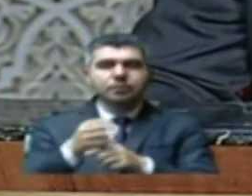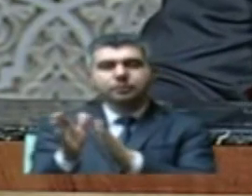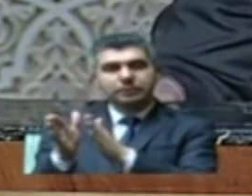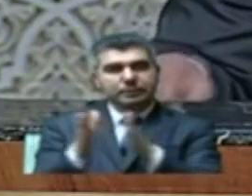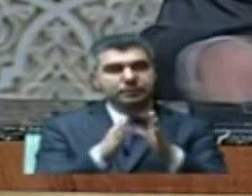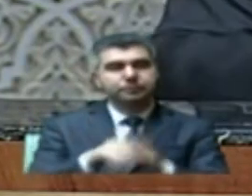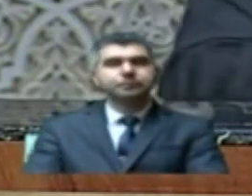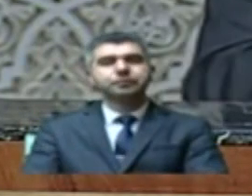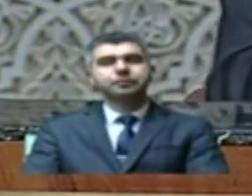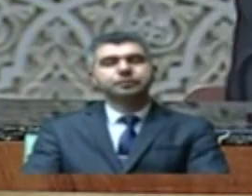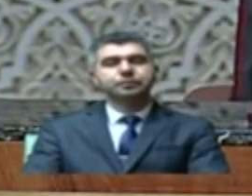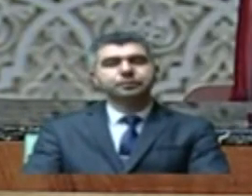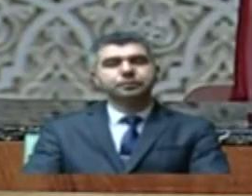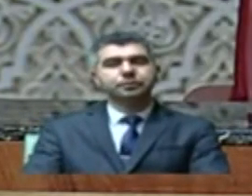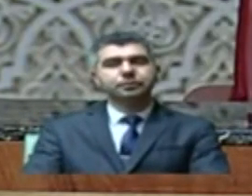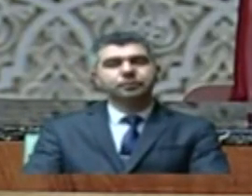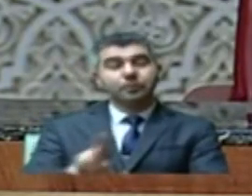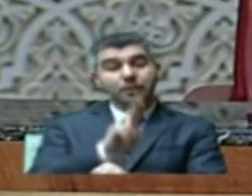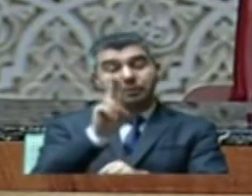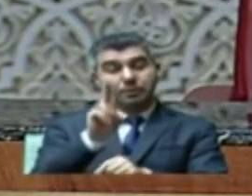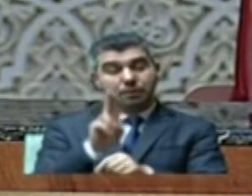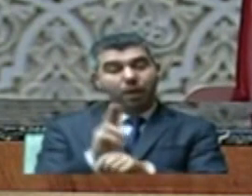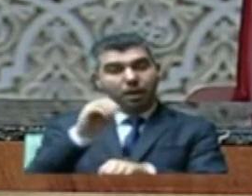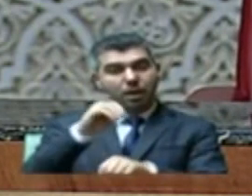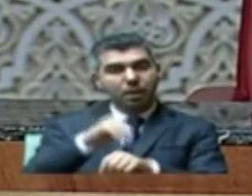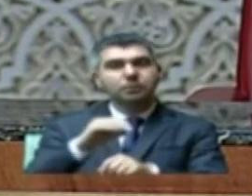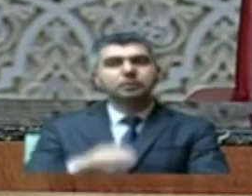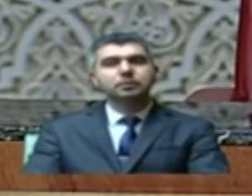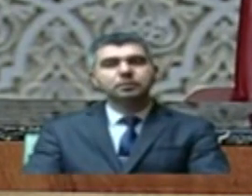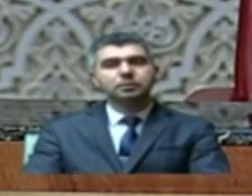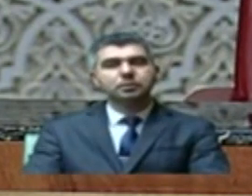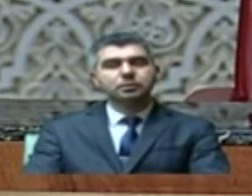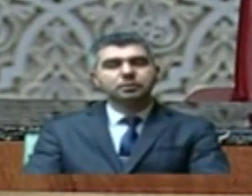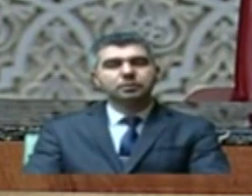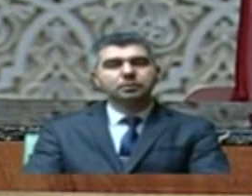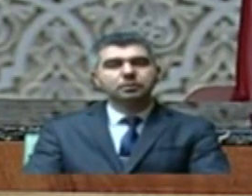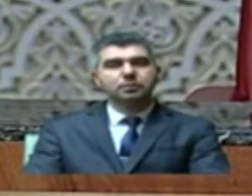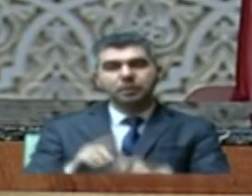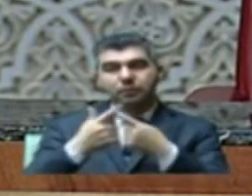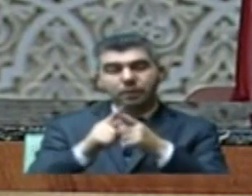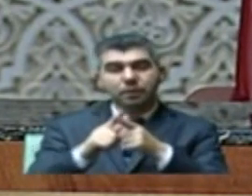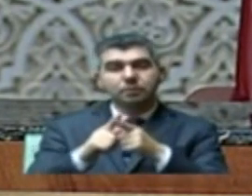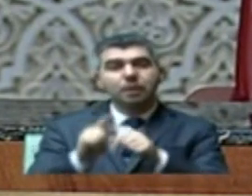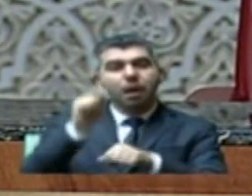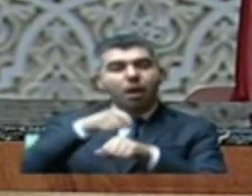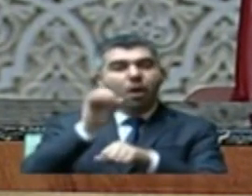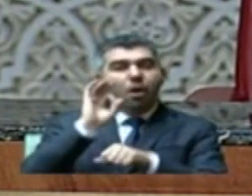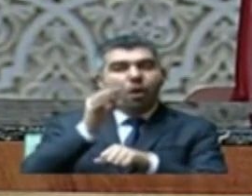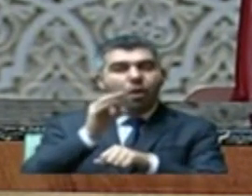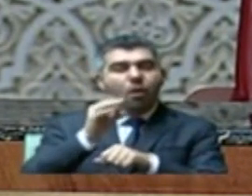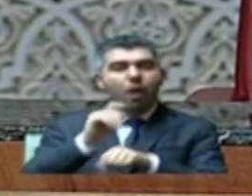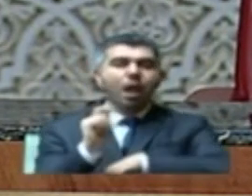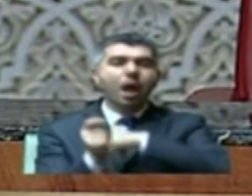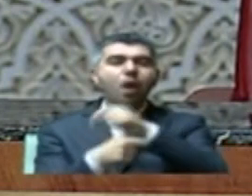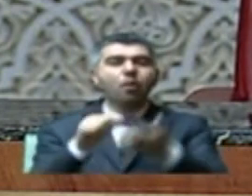شكرا السيده كاتبه الدوله، ونبقى دائما في قطاع الصناعه التقليديه، والسؤال الموالي موضوعه الصناعه التقليديه بالعالم